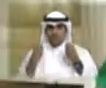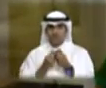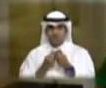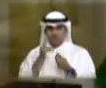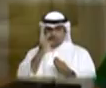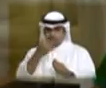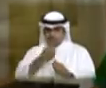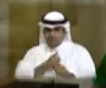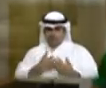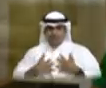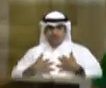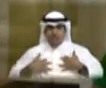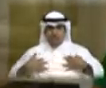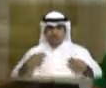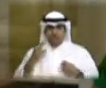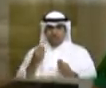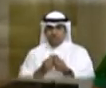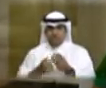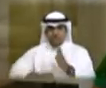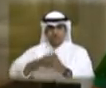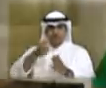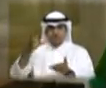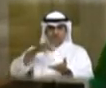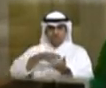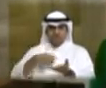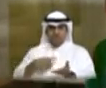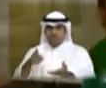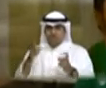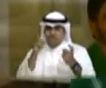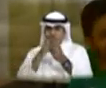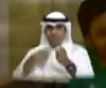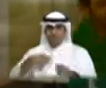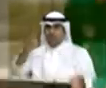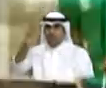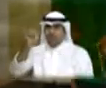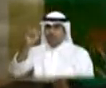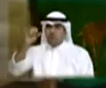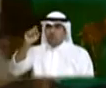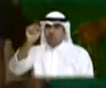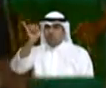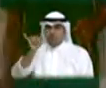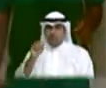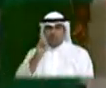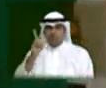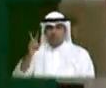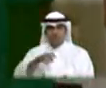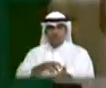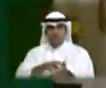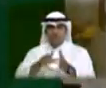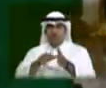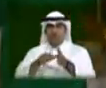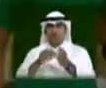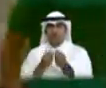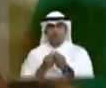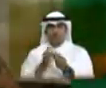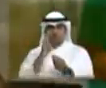وودية انتهت المباراة بإحراز فريق اليوفي من محافظة الفروانية للقب بعد فوزه على فريق المرحوم عيسى